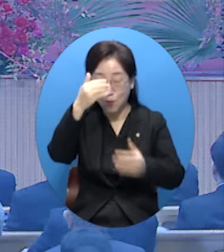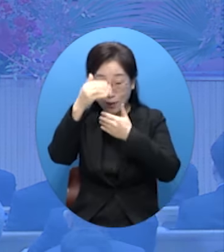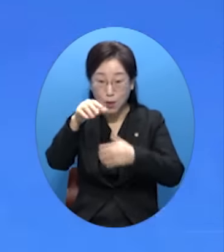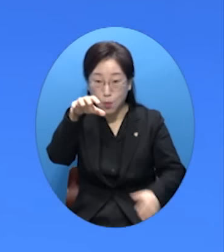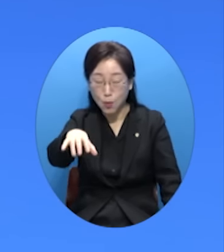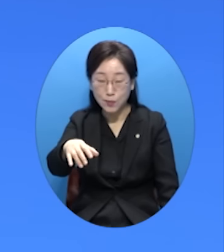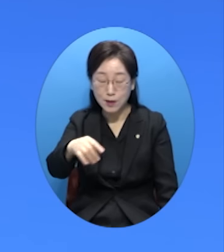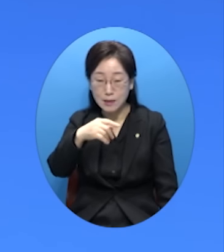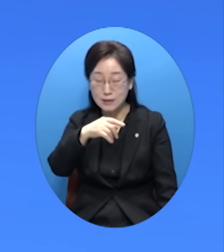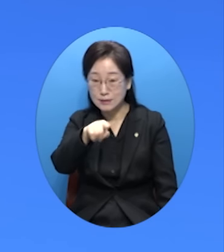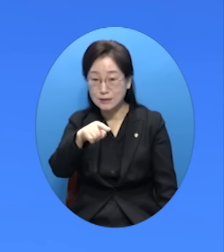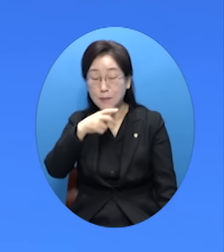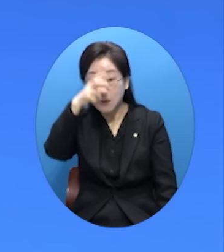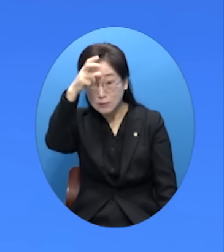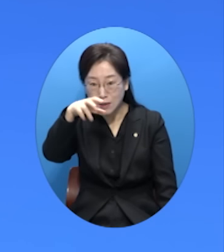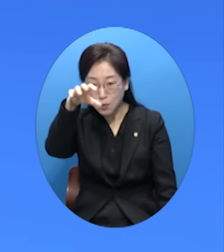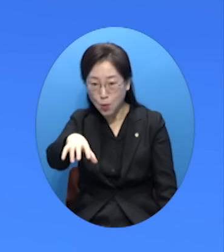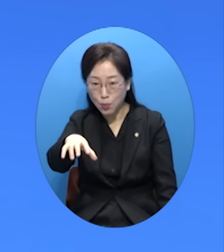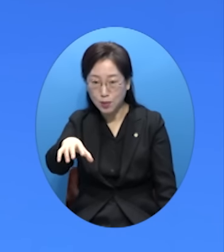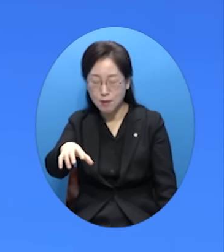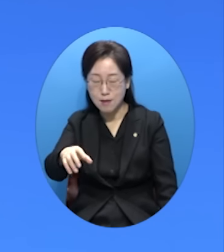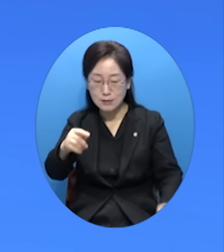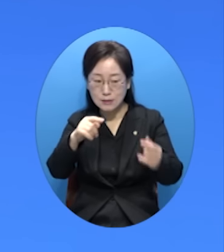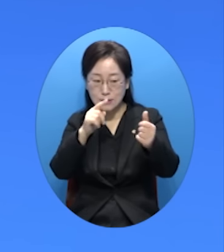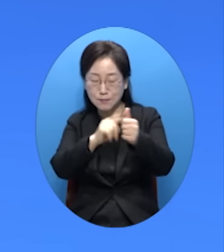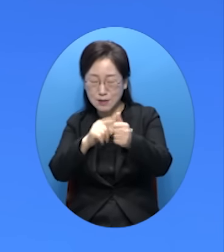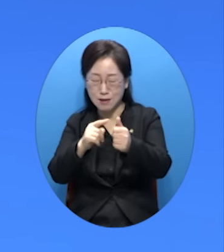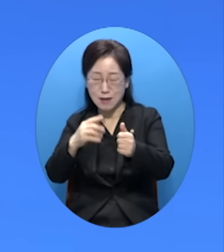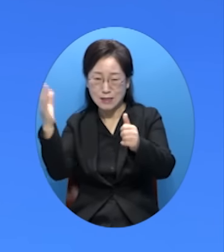그의 사진이 붙어가 현상을 붙은 사람입니다.